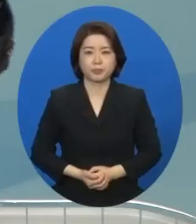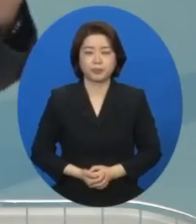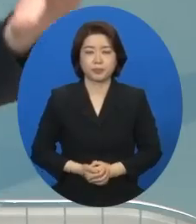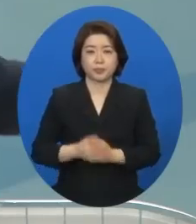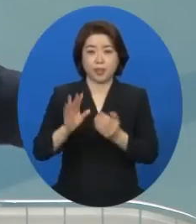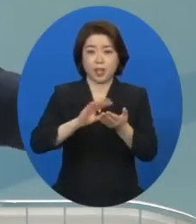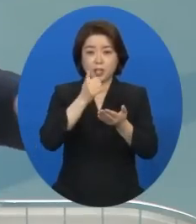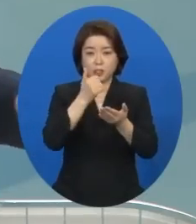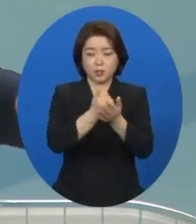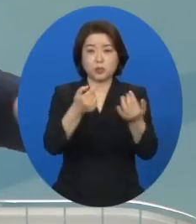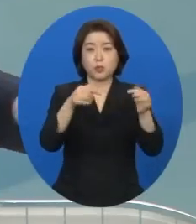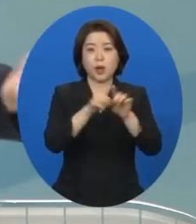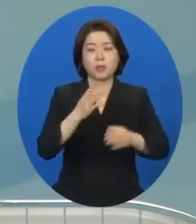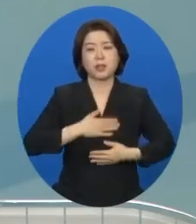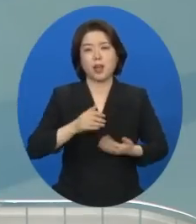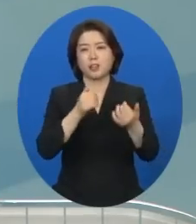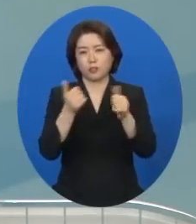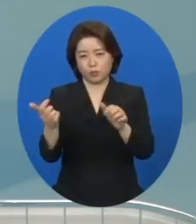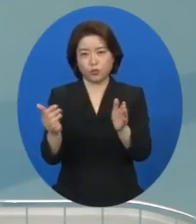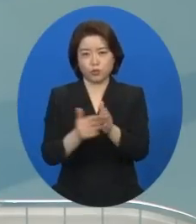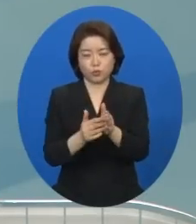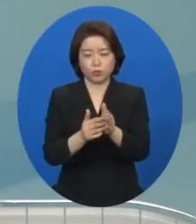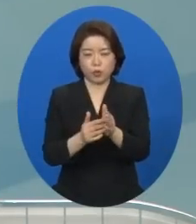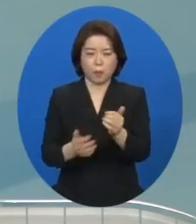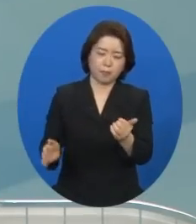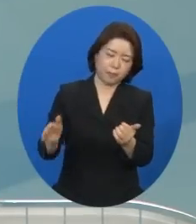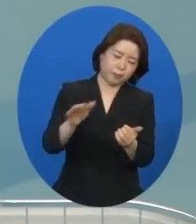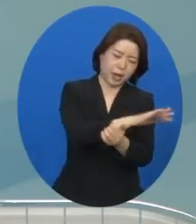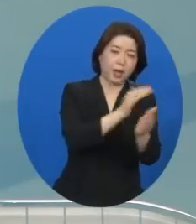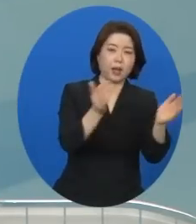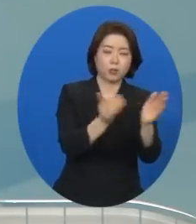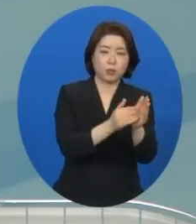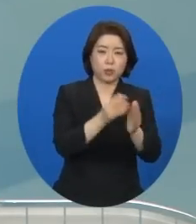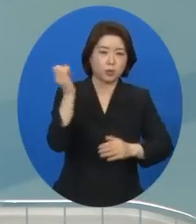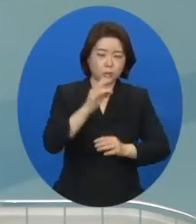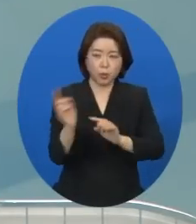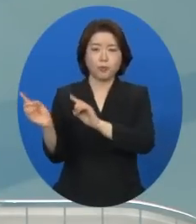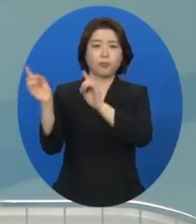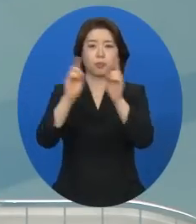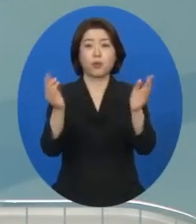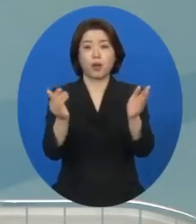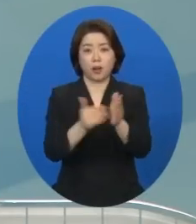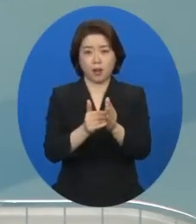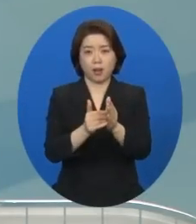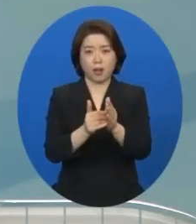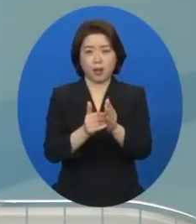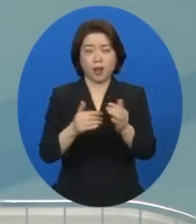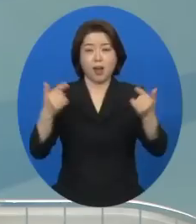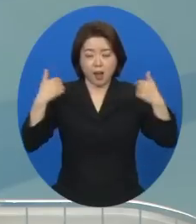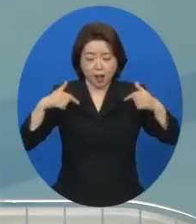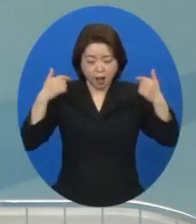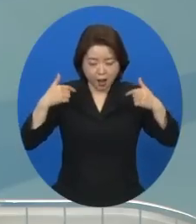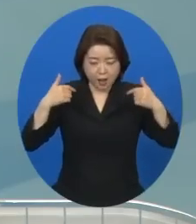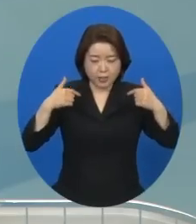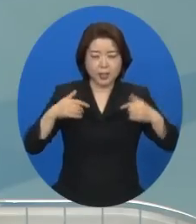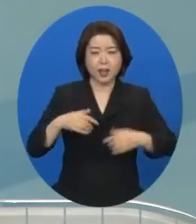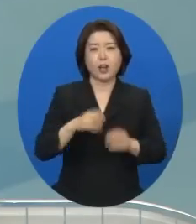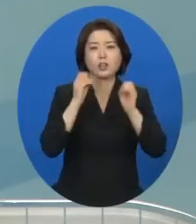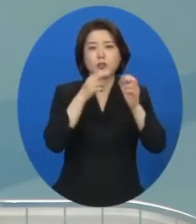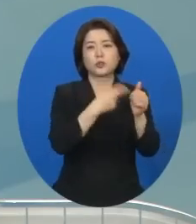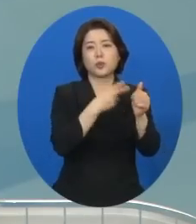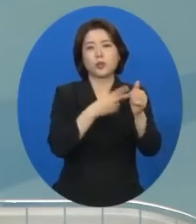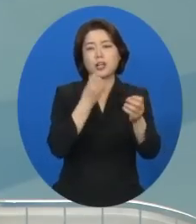그리스도와 함께 나는 죽었고 장사되었으며 또한 부활하였다. 언제나 허드슨 테일러 선교사님의